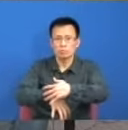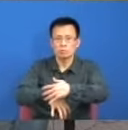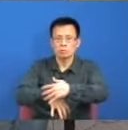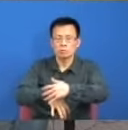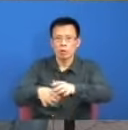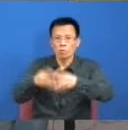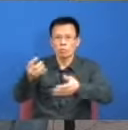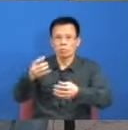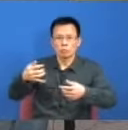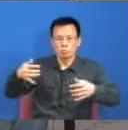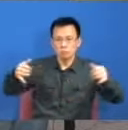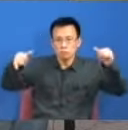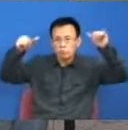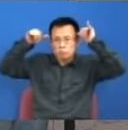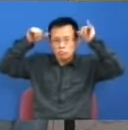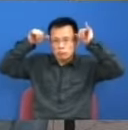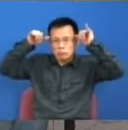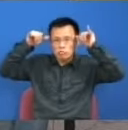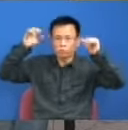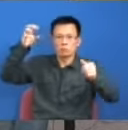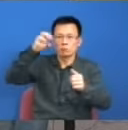咧，差唔多我可以形容係鎮壓，